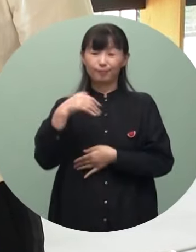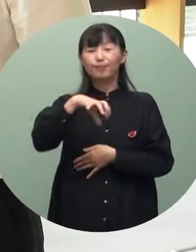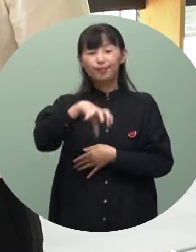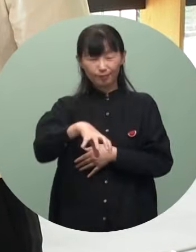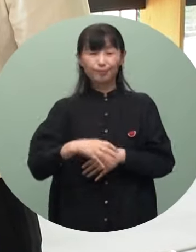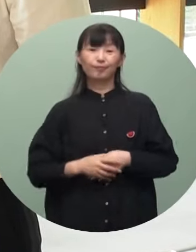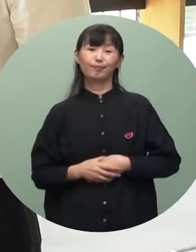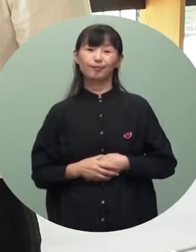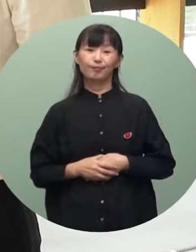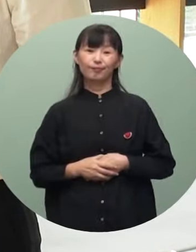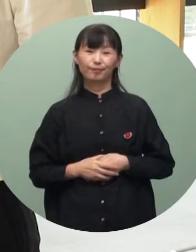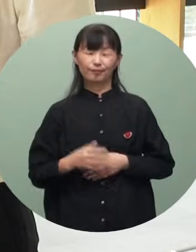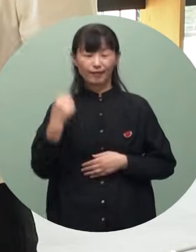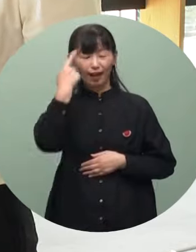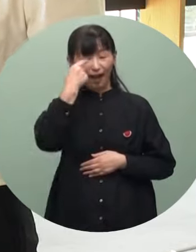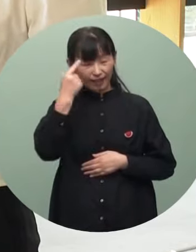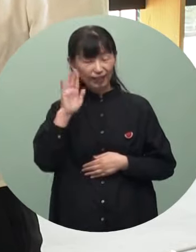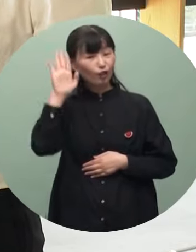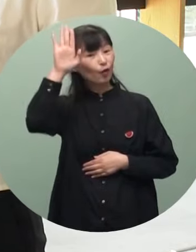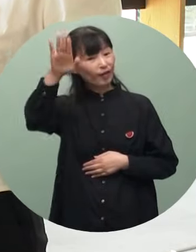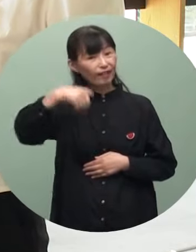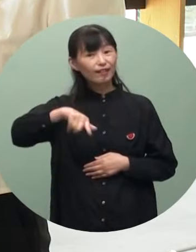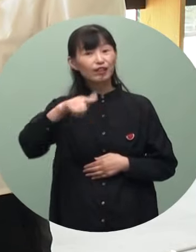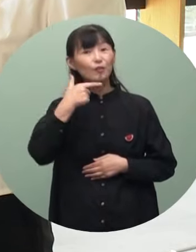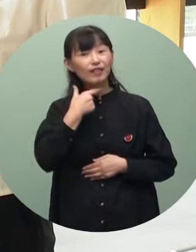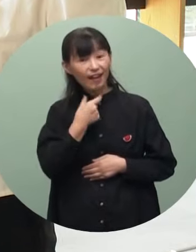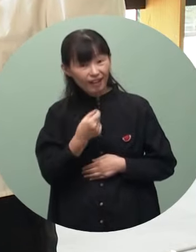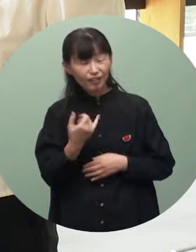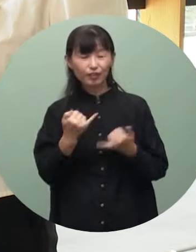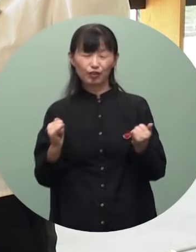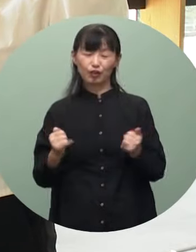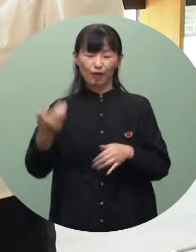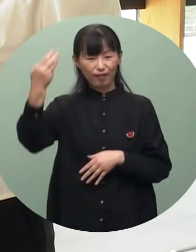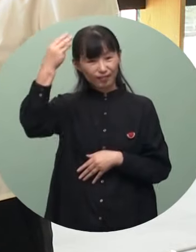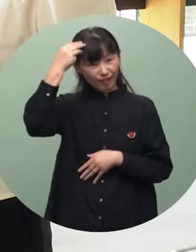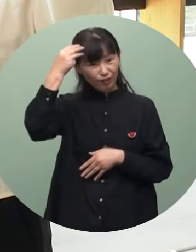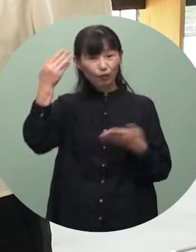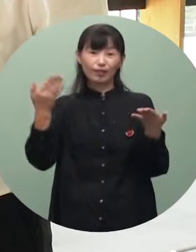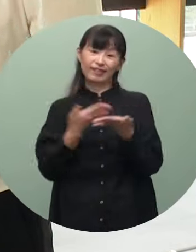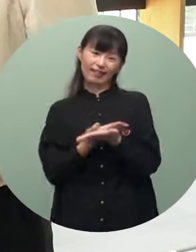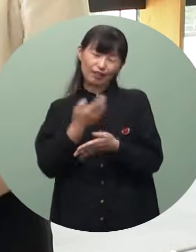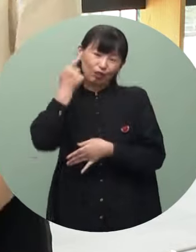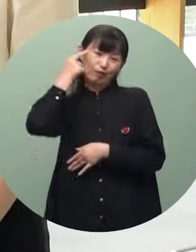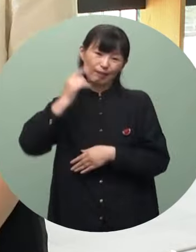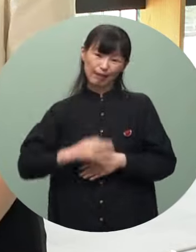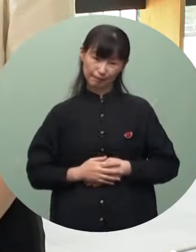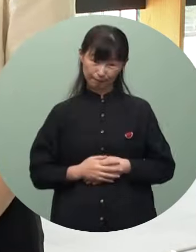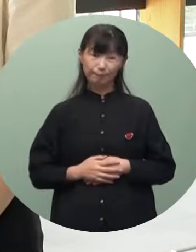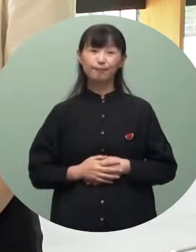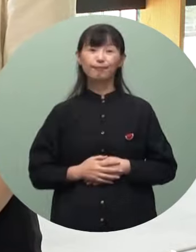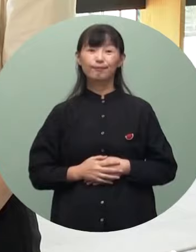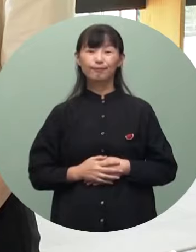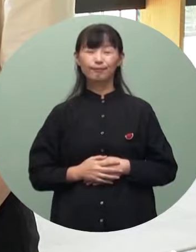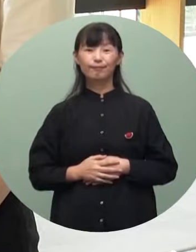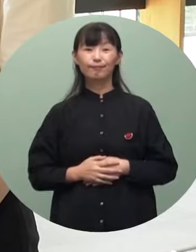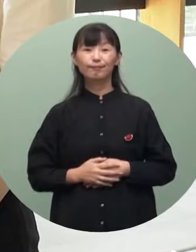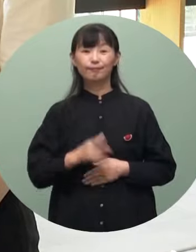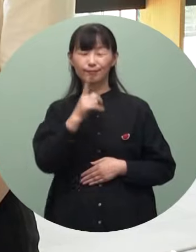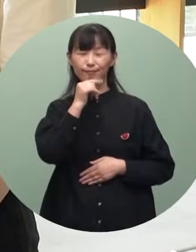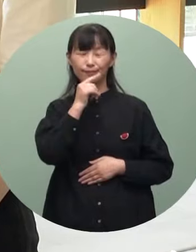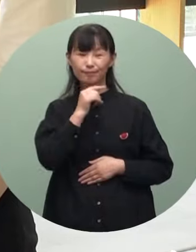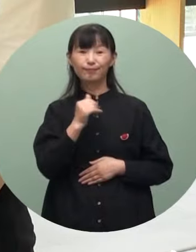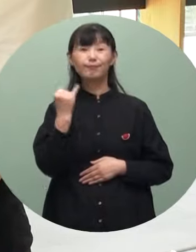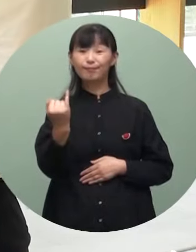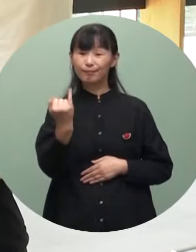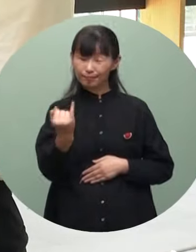で、海外にこれから行ってみたいという方にはすごく参考になるコーナーになります。 そうなんですね。ちなみ